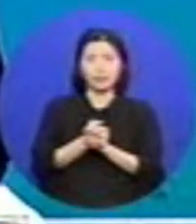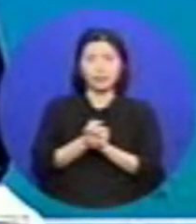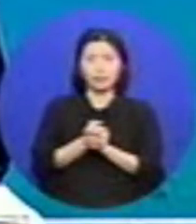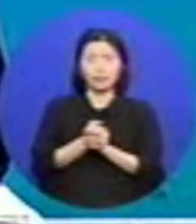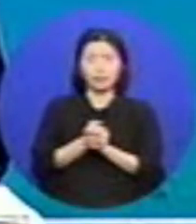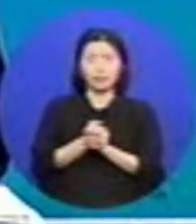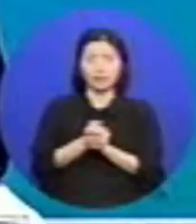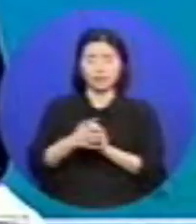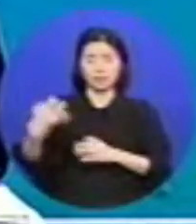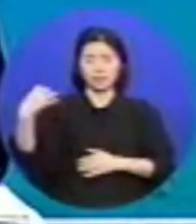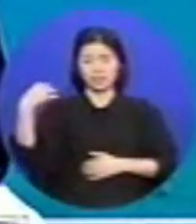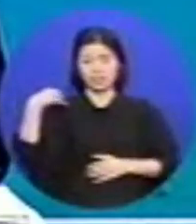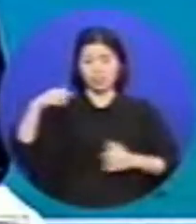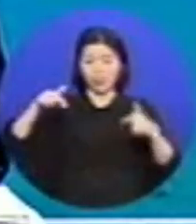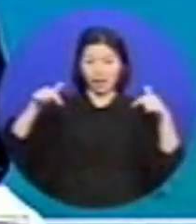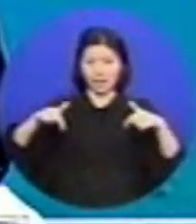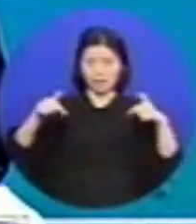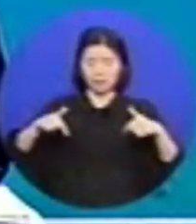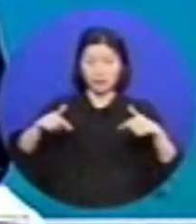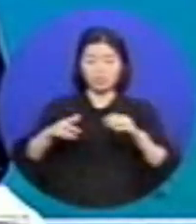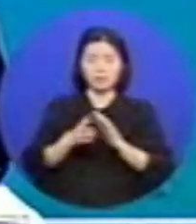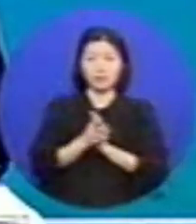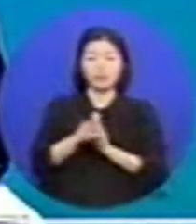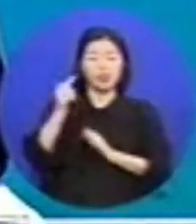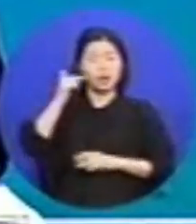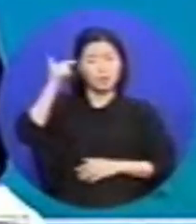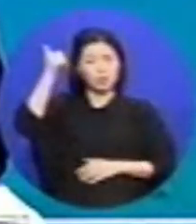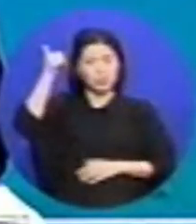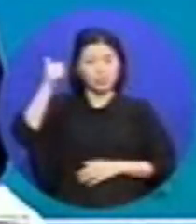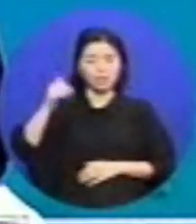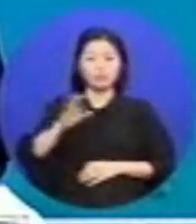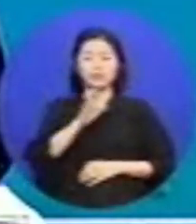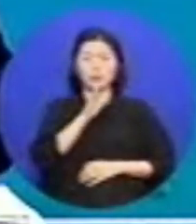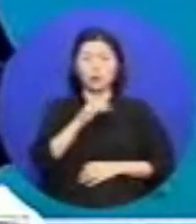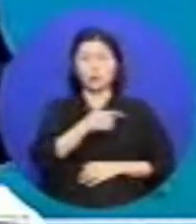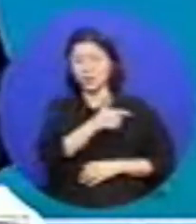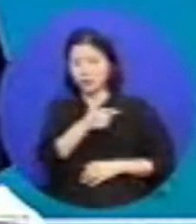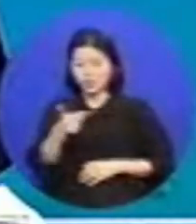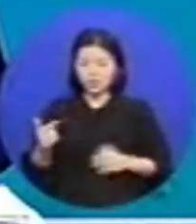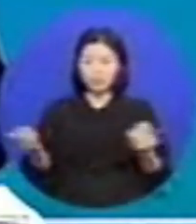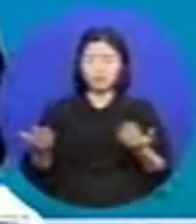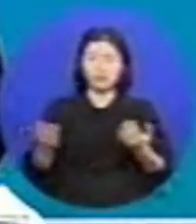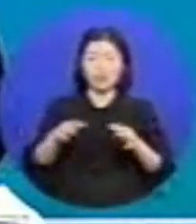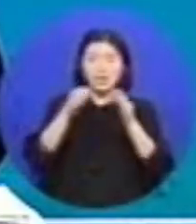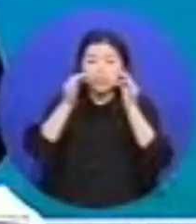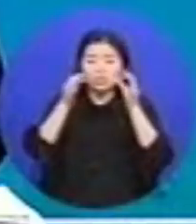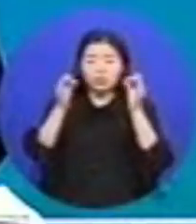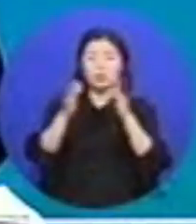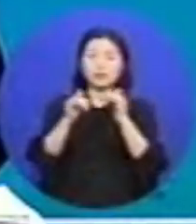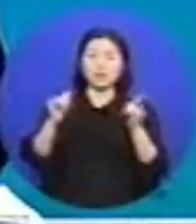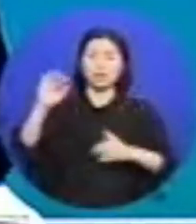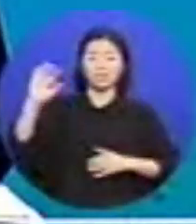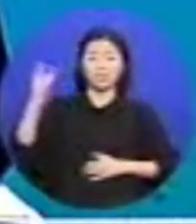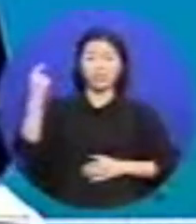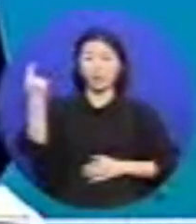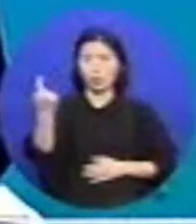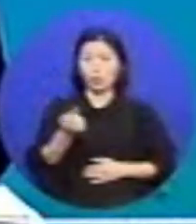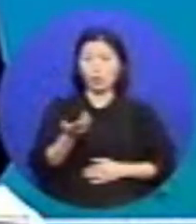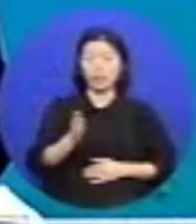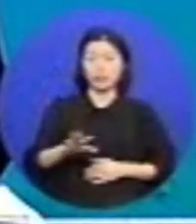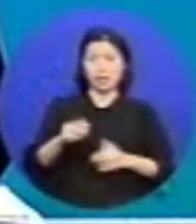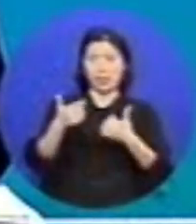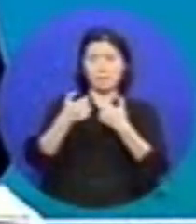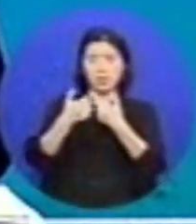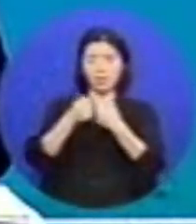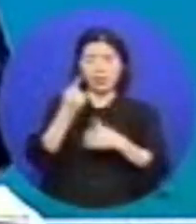그 담당하시는 간사님이 목사님 참 큰일입니다. 선교사가 되시겠다고 오셨는데 면담을